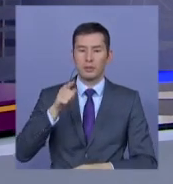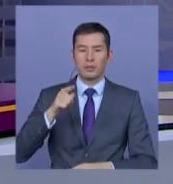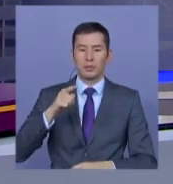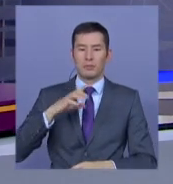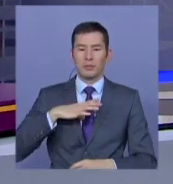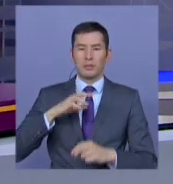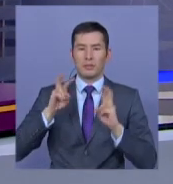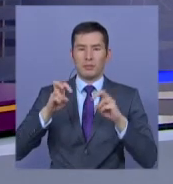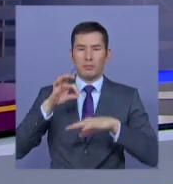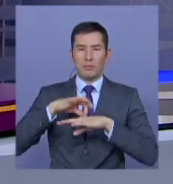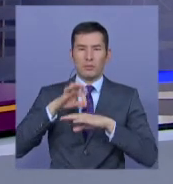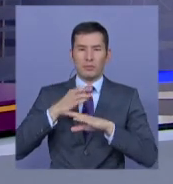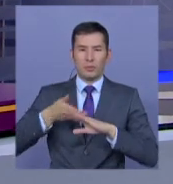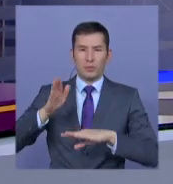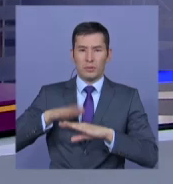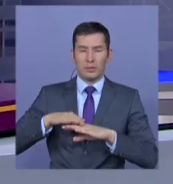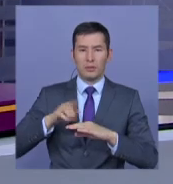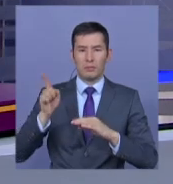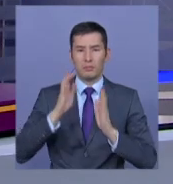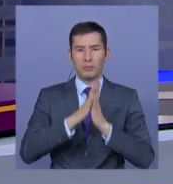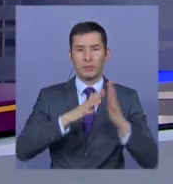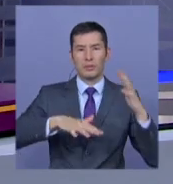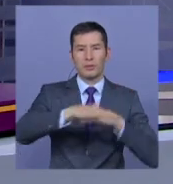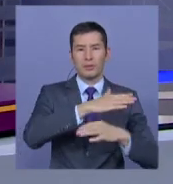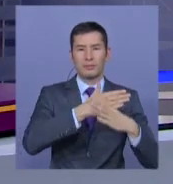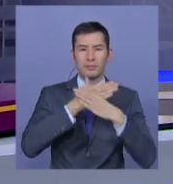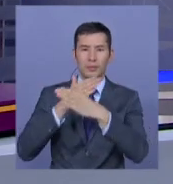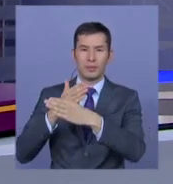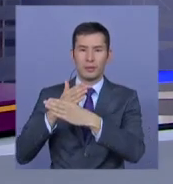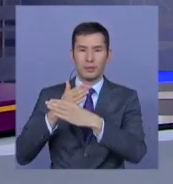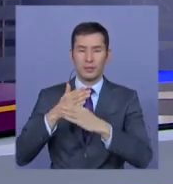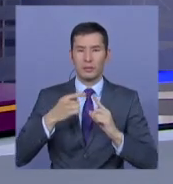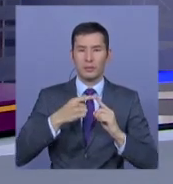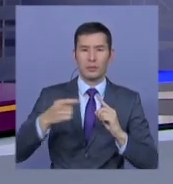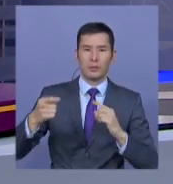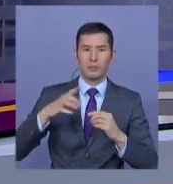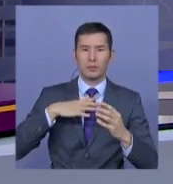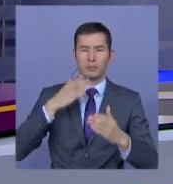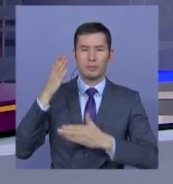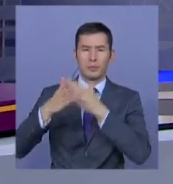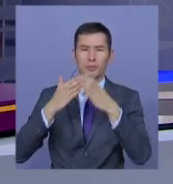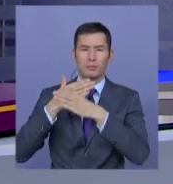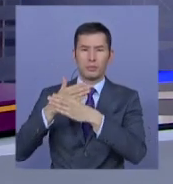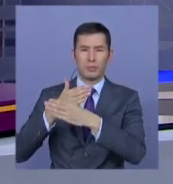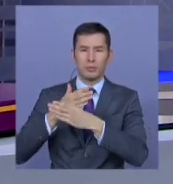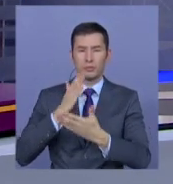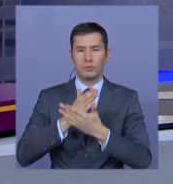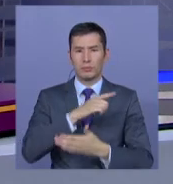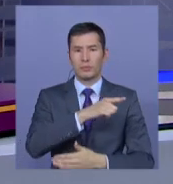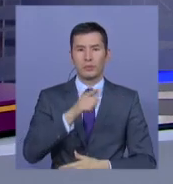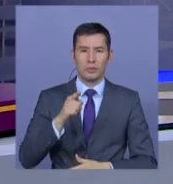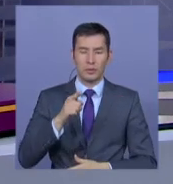жабысқан аты жаман аурудан айығуына елден көмек сұраған еді. Содан бері Заңғардың өміріне араша түсуге атсалысып жатқандардың қарасы